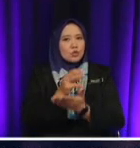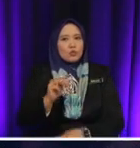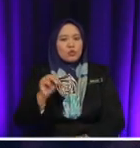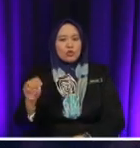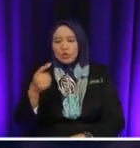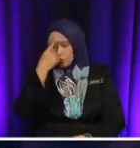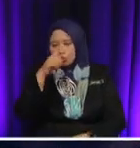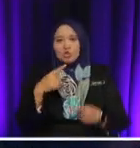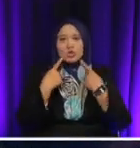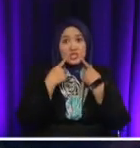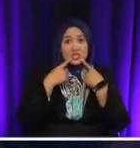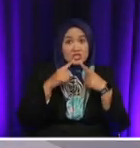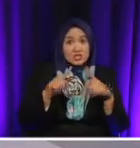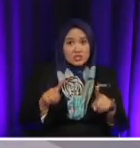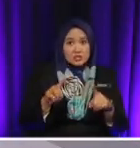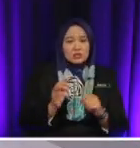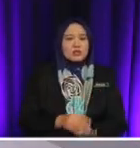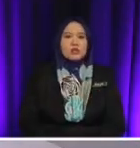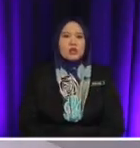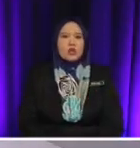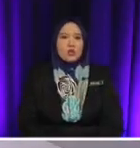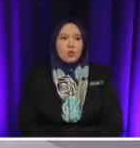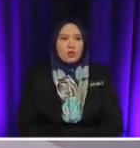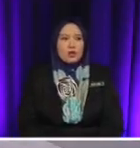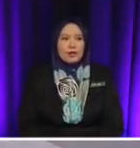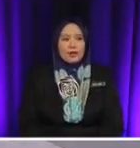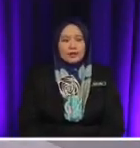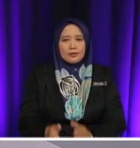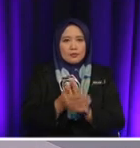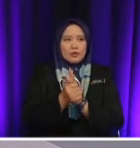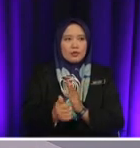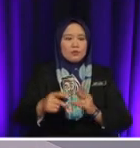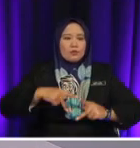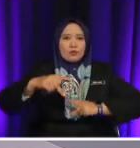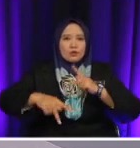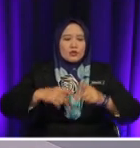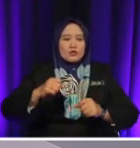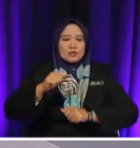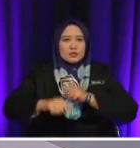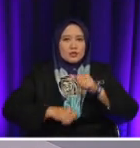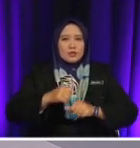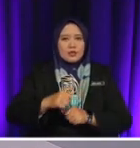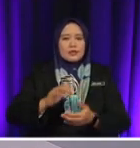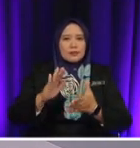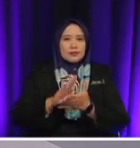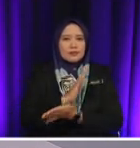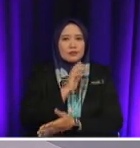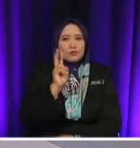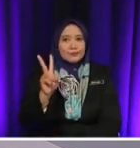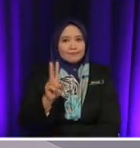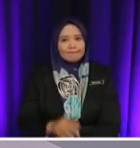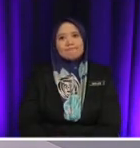insya-allah perkongsian untuk kertas du bahagian a kemahiran proses sains du kita nak berehat dahulu sebentar md-murid kembali lagi